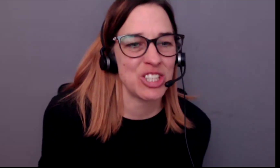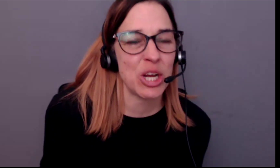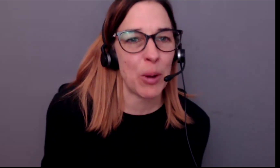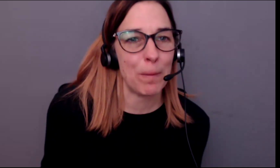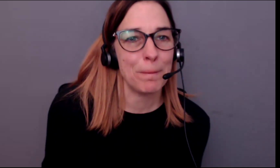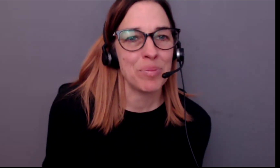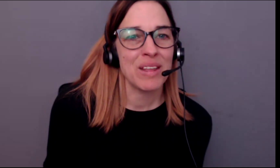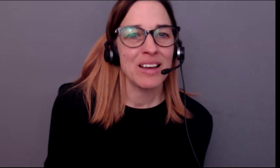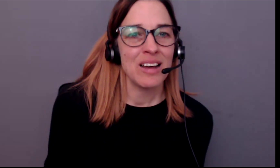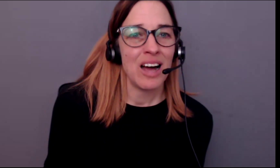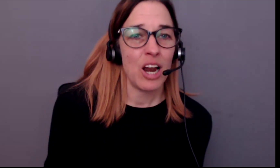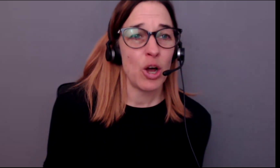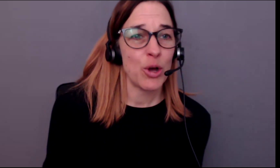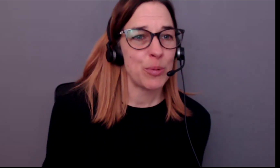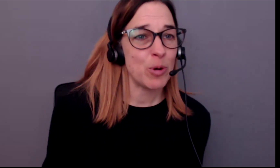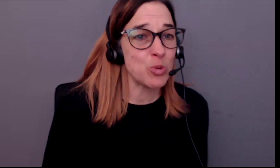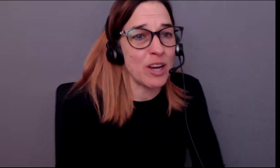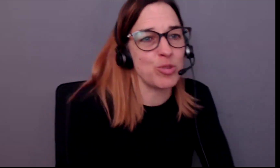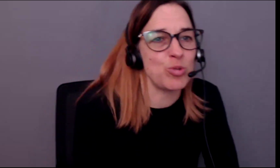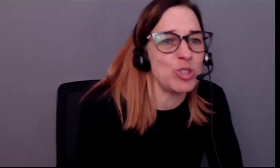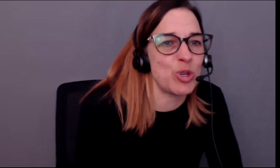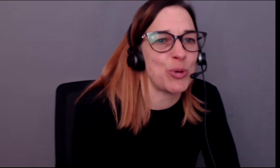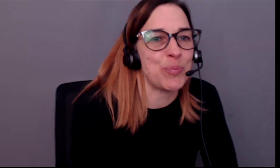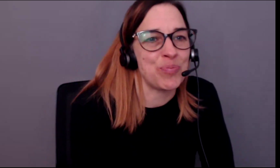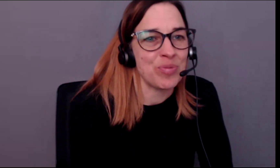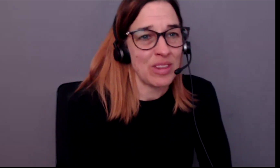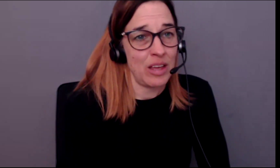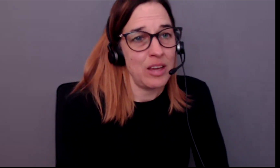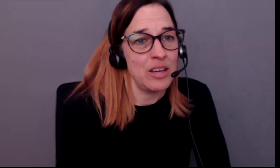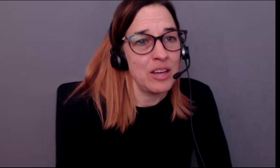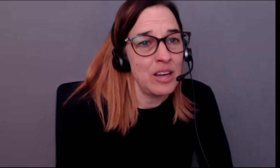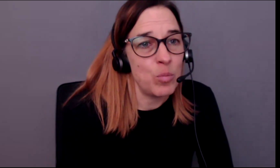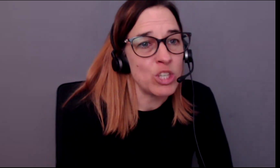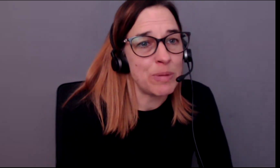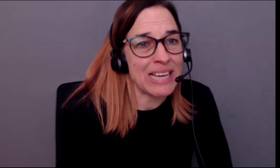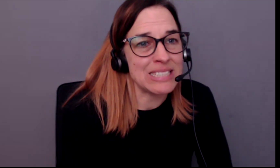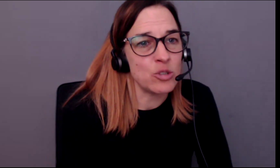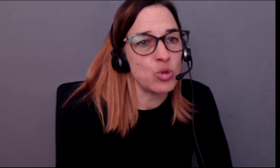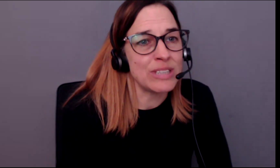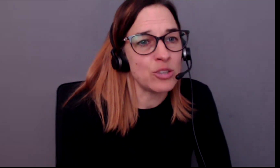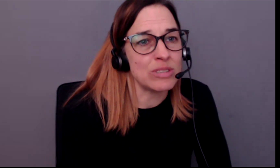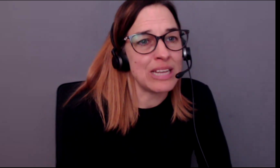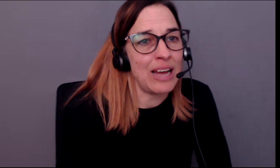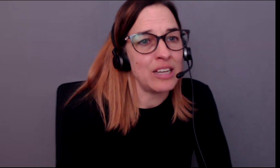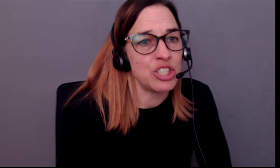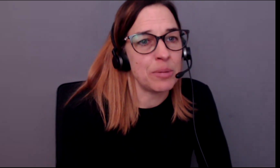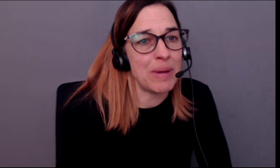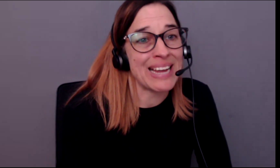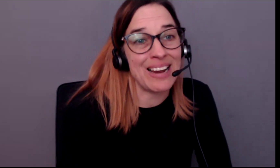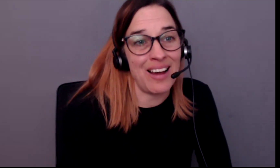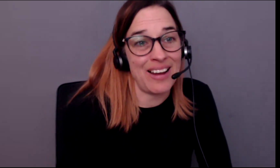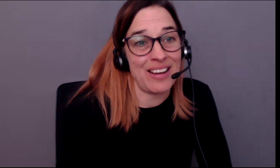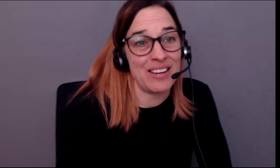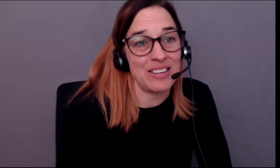Carmen Champion. Alors, bonsoir à vous tous. Moi, je magasine tout le temps